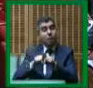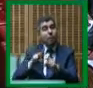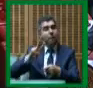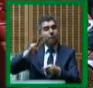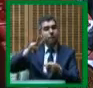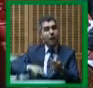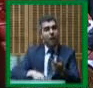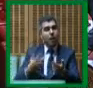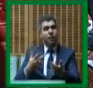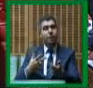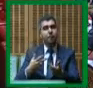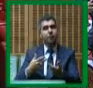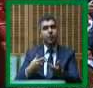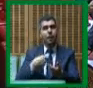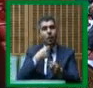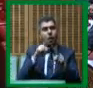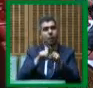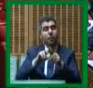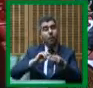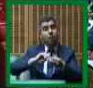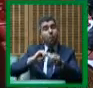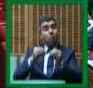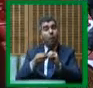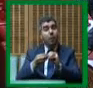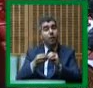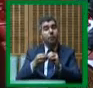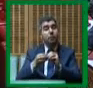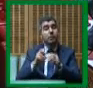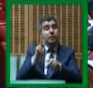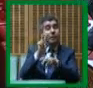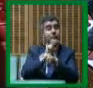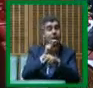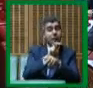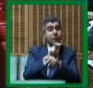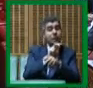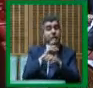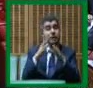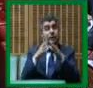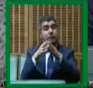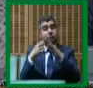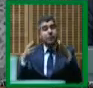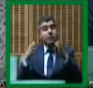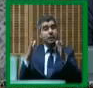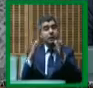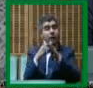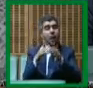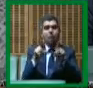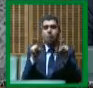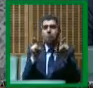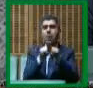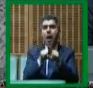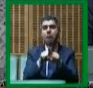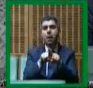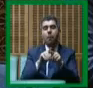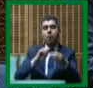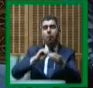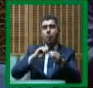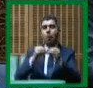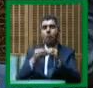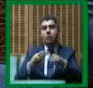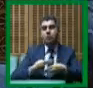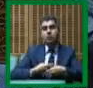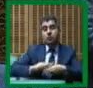الآن الإشكالية ديال نقل التاكسيات صغيرة كانت أو كبيرة فمطروح بشدة،